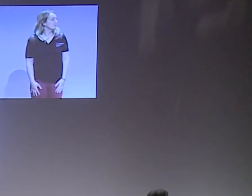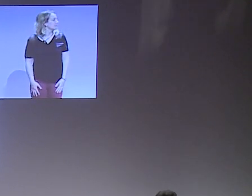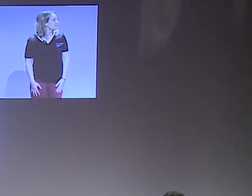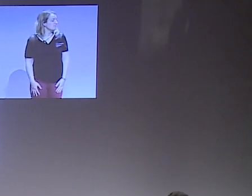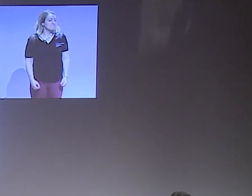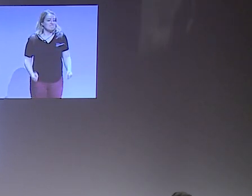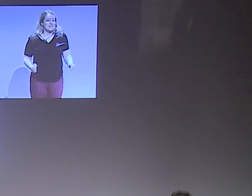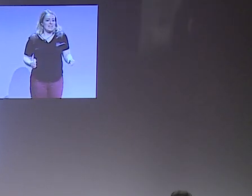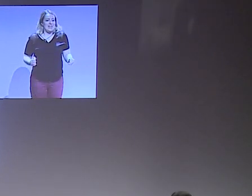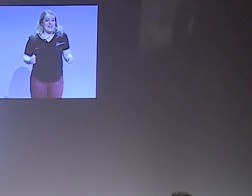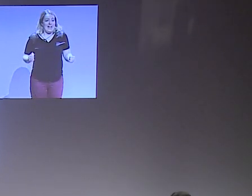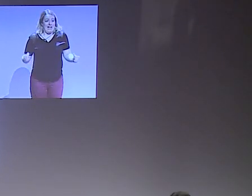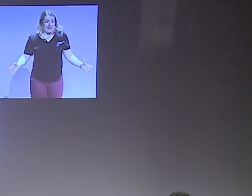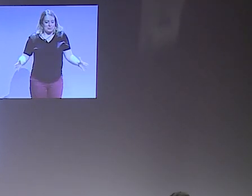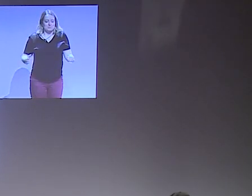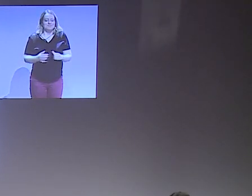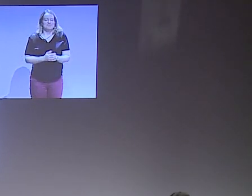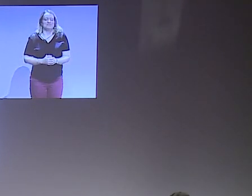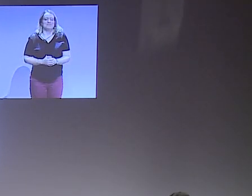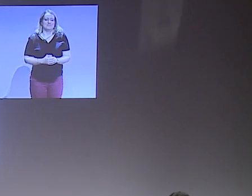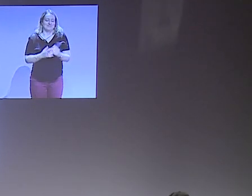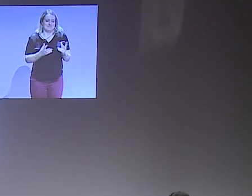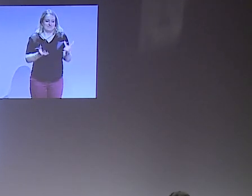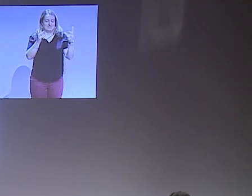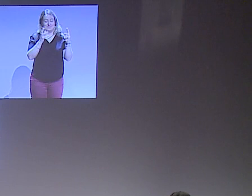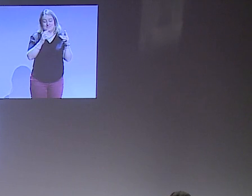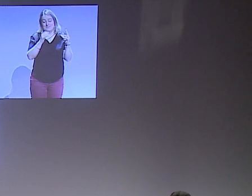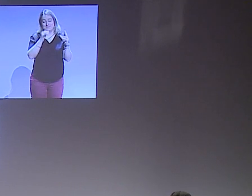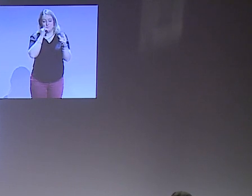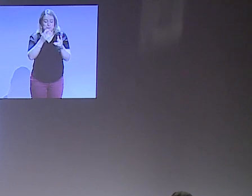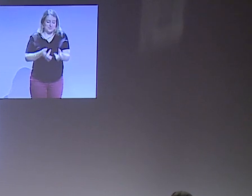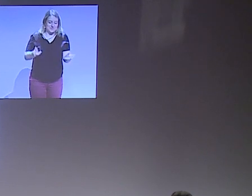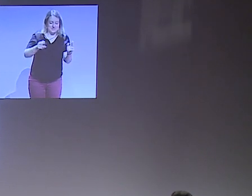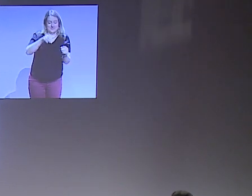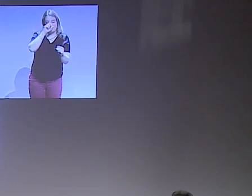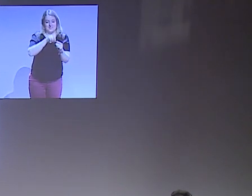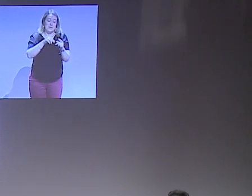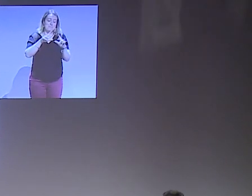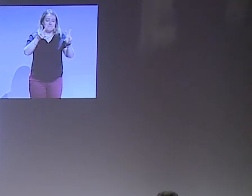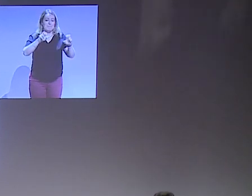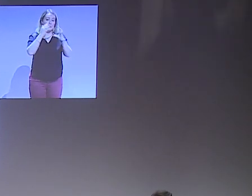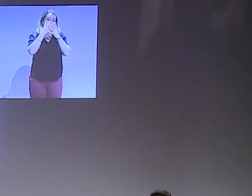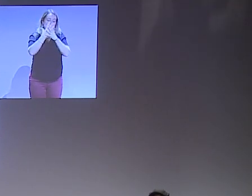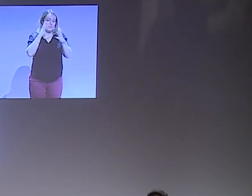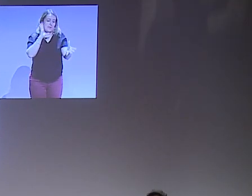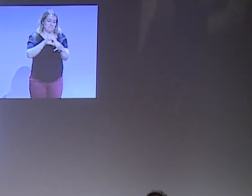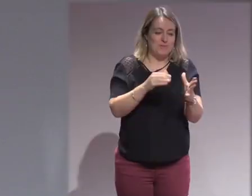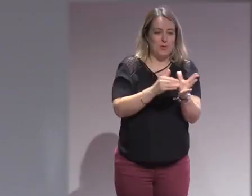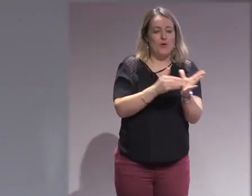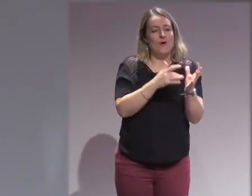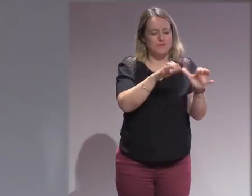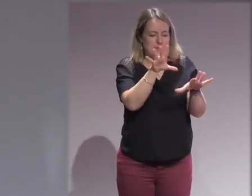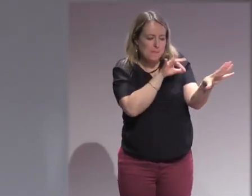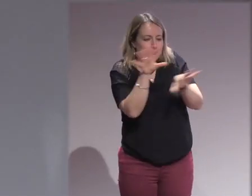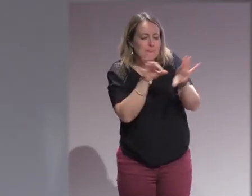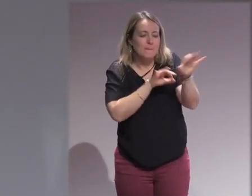Alors, donc voilà, on a eu à nouveau un petit florilège sur les troubles de l'attachement. Et je l'ai choisi parce que c'est quand même un